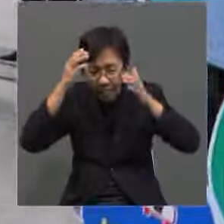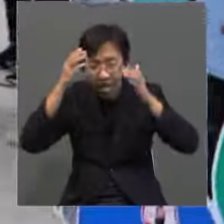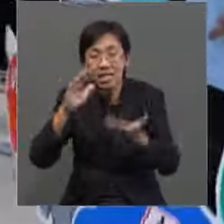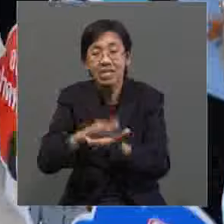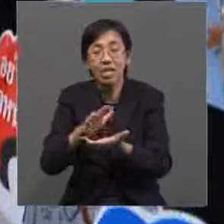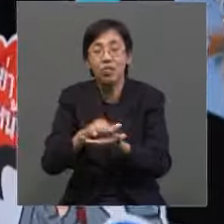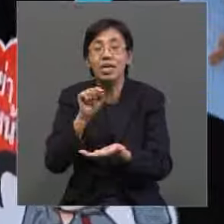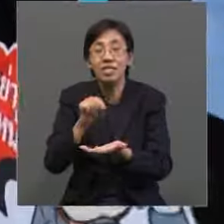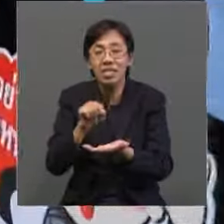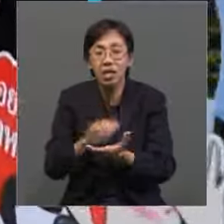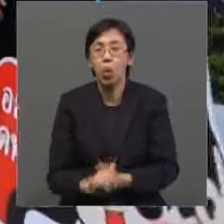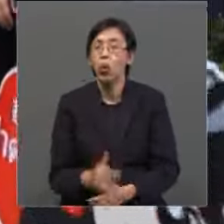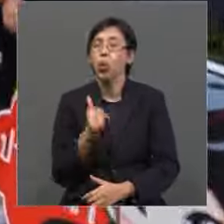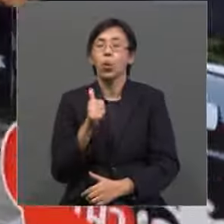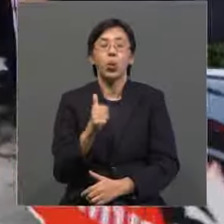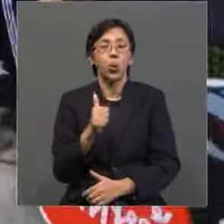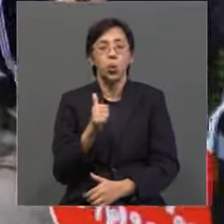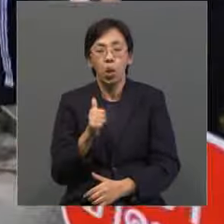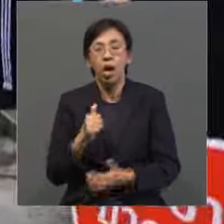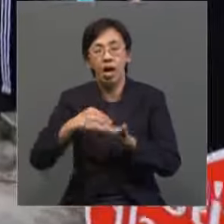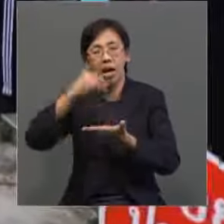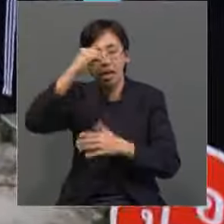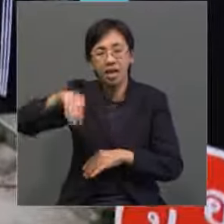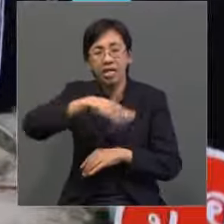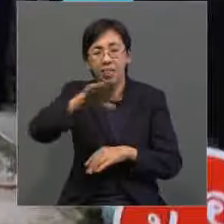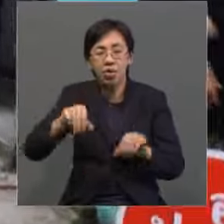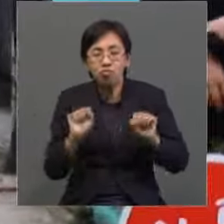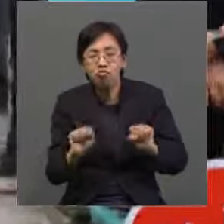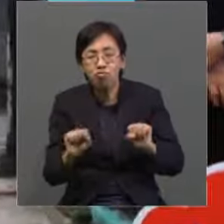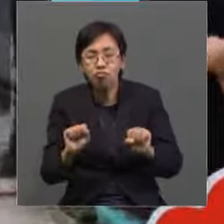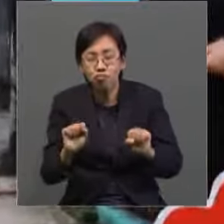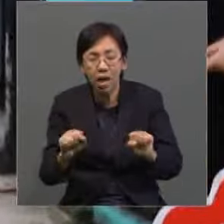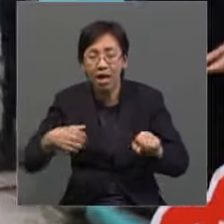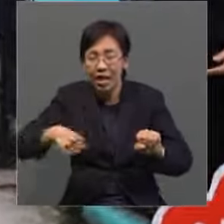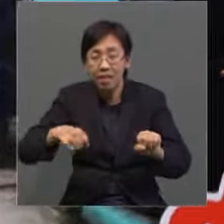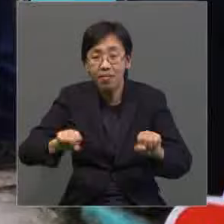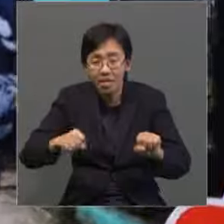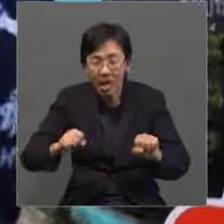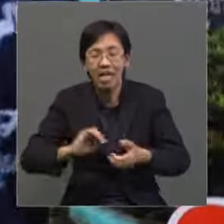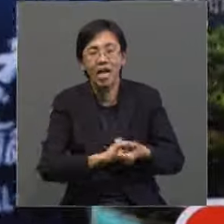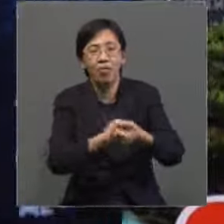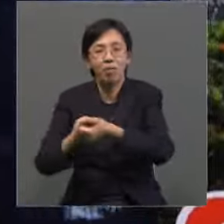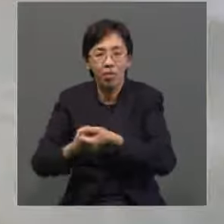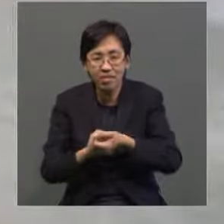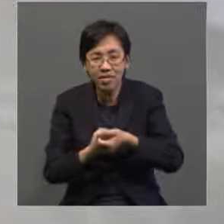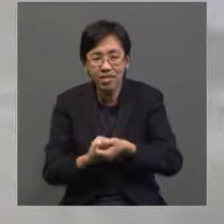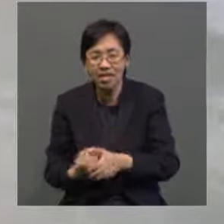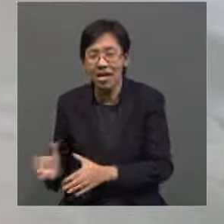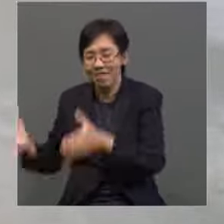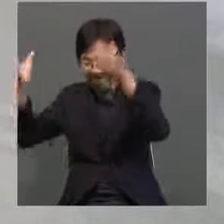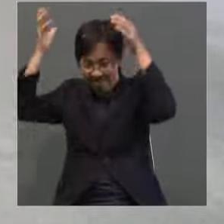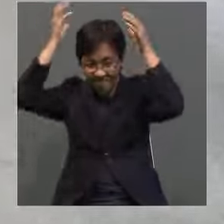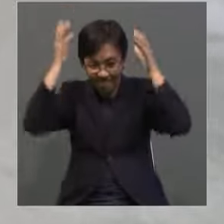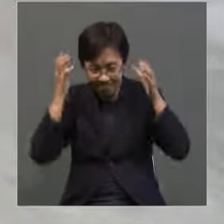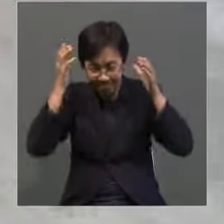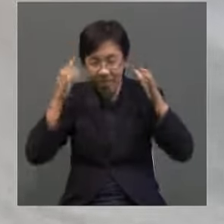าฮิดีนได้ผลเกินคาดนักเรียนที่ขับขี่รถจักรยานยนต์ให้ความร่วมมือหันมาสวมใส่หมวกนิร